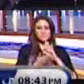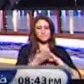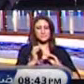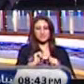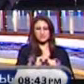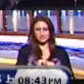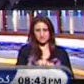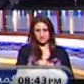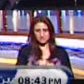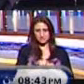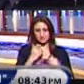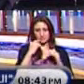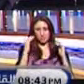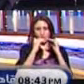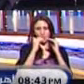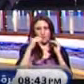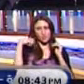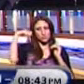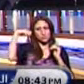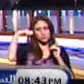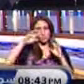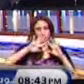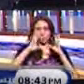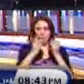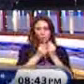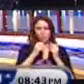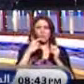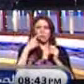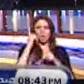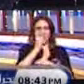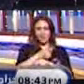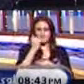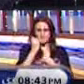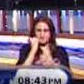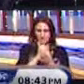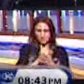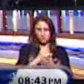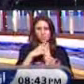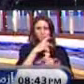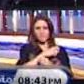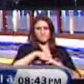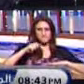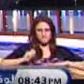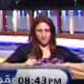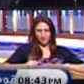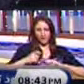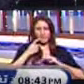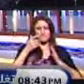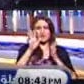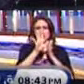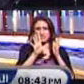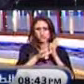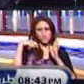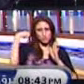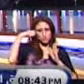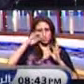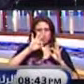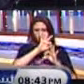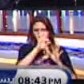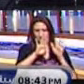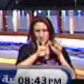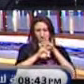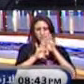والعودة إلى أن تتساوى جميع السلطات التنفيذية والتشريعية والقضائية. كما أكد أيضا على أن حقوق المصريين